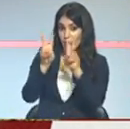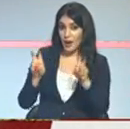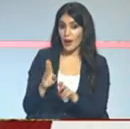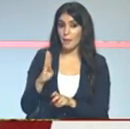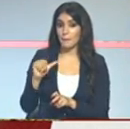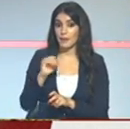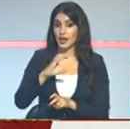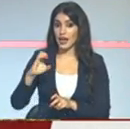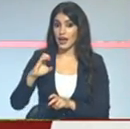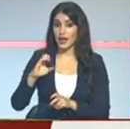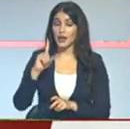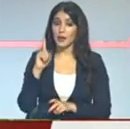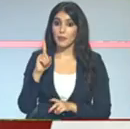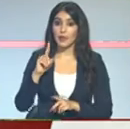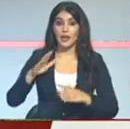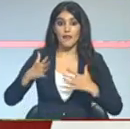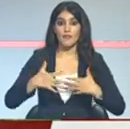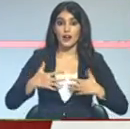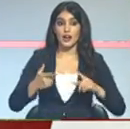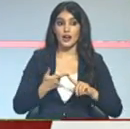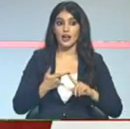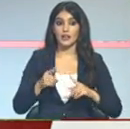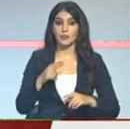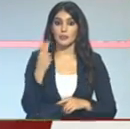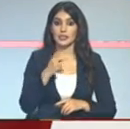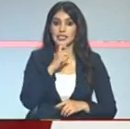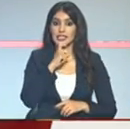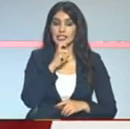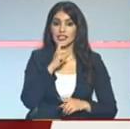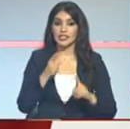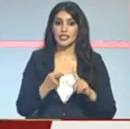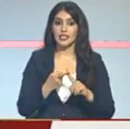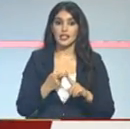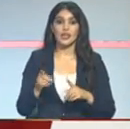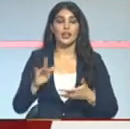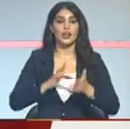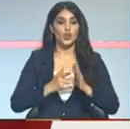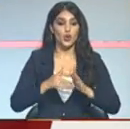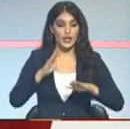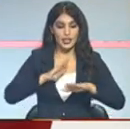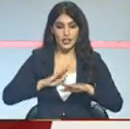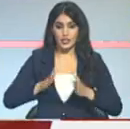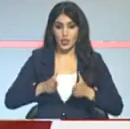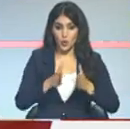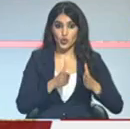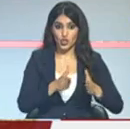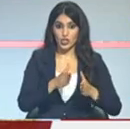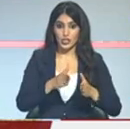البكالوريا ولكنها فرحتهم لم تكتمل دون توجيه جامعي